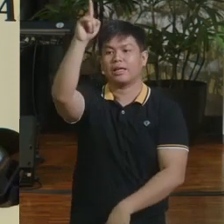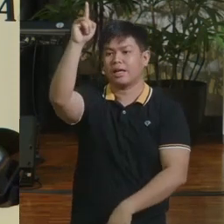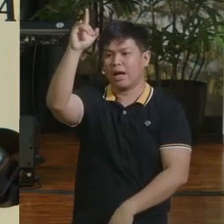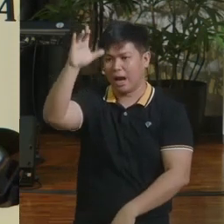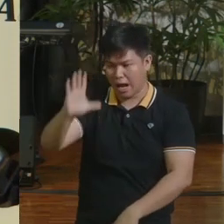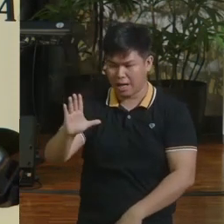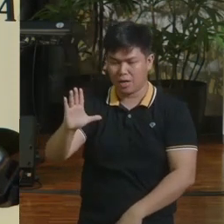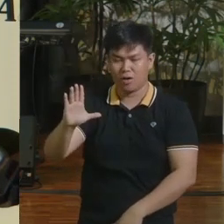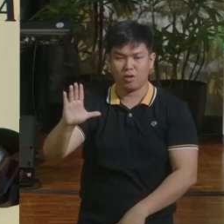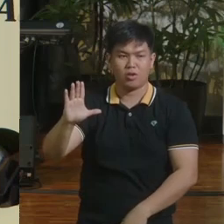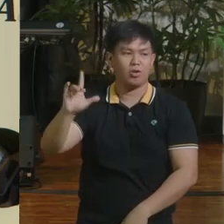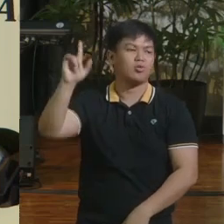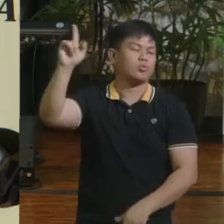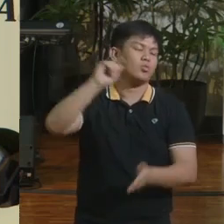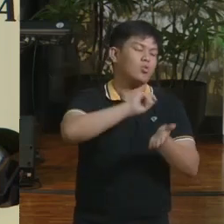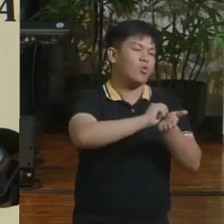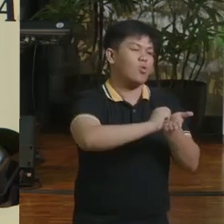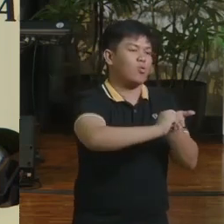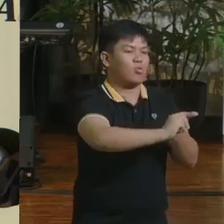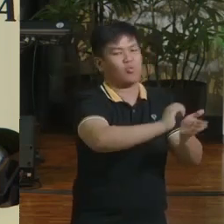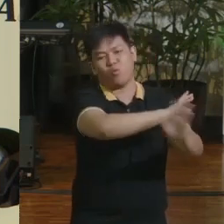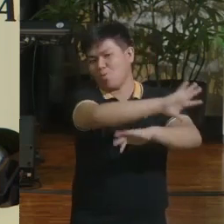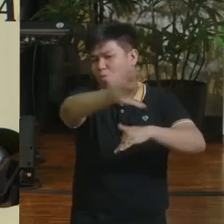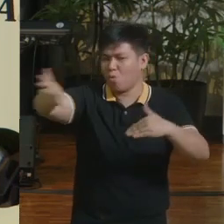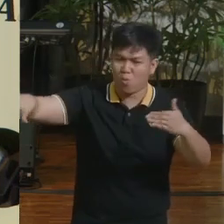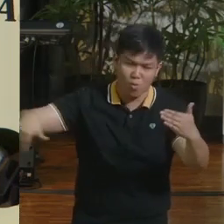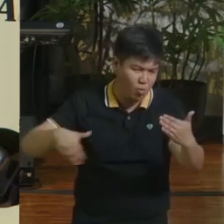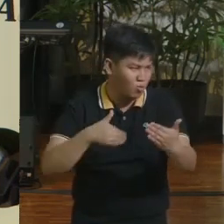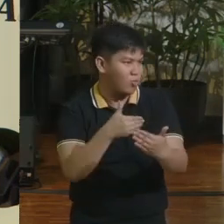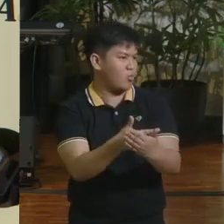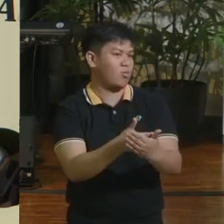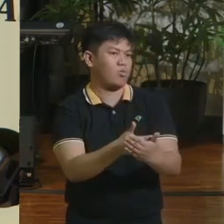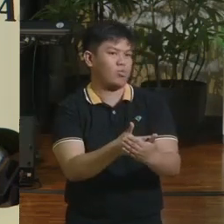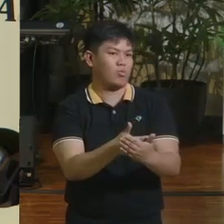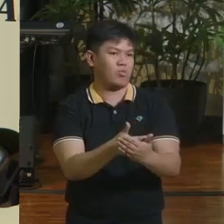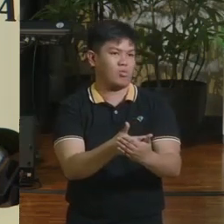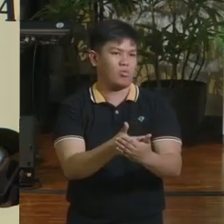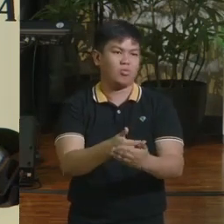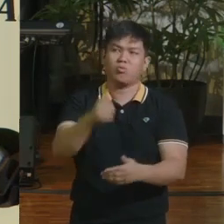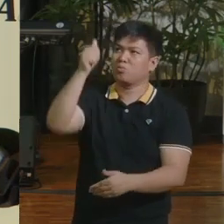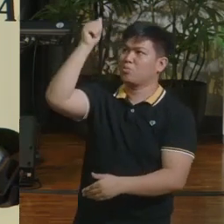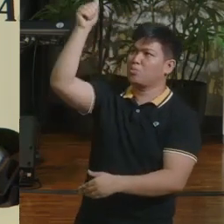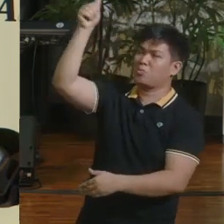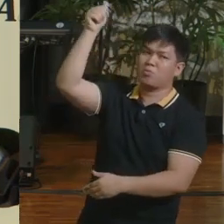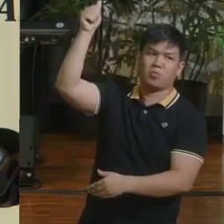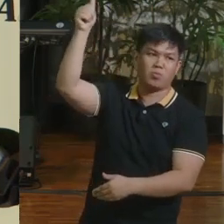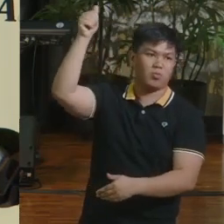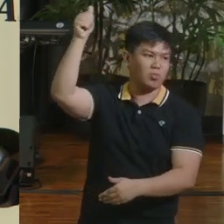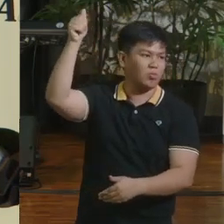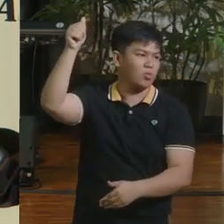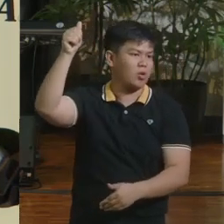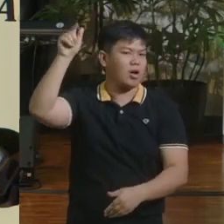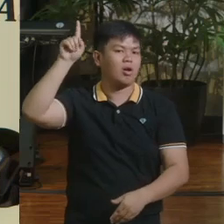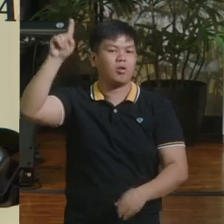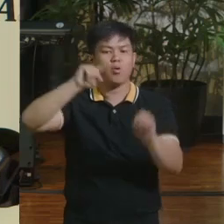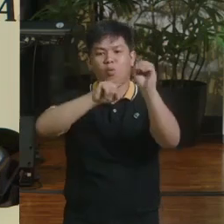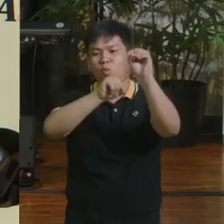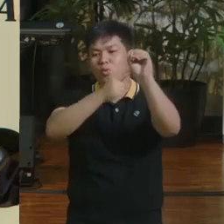pinagmulan nito. Siya ang sanhi ng kanyang